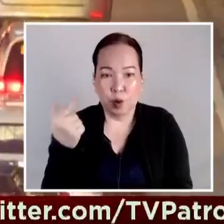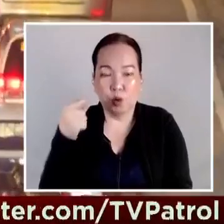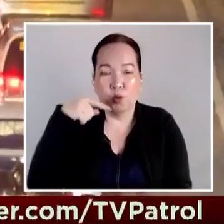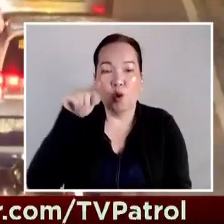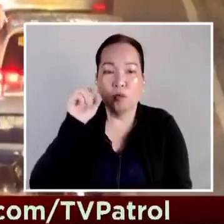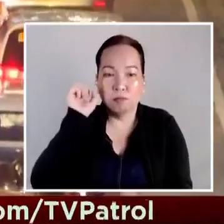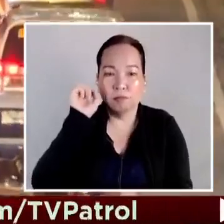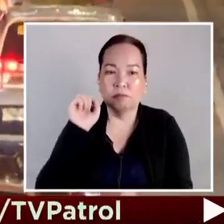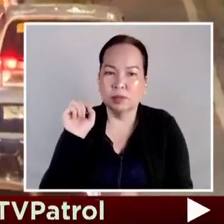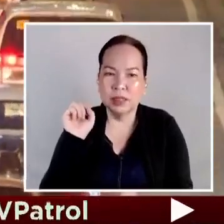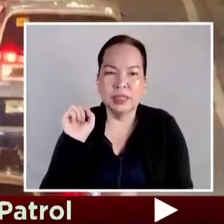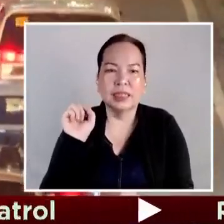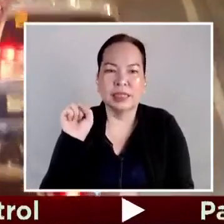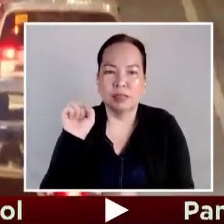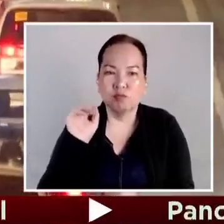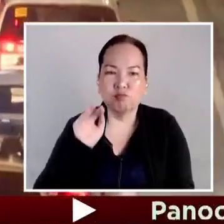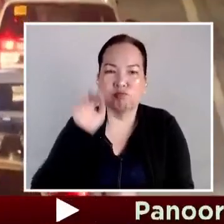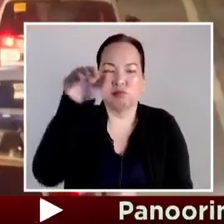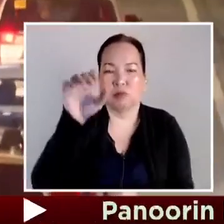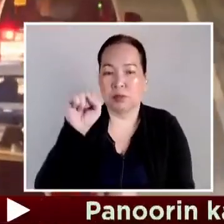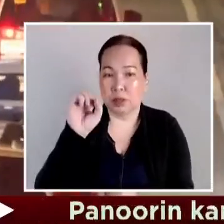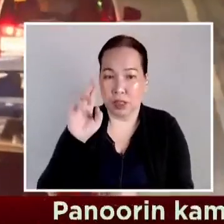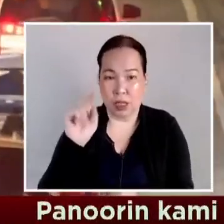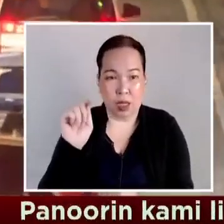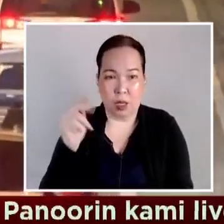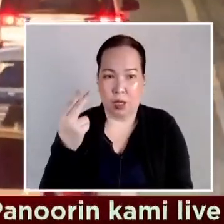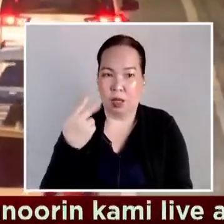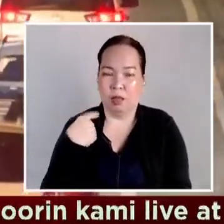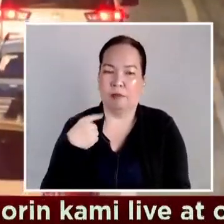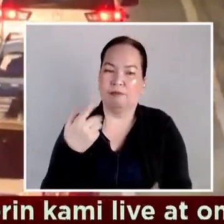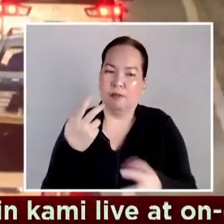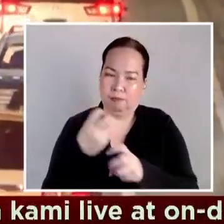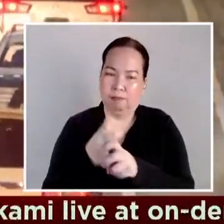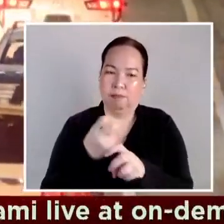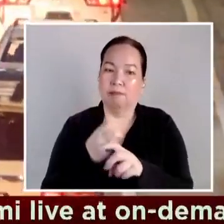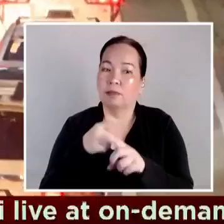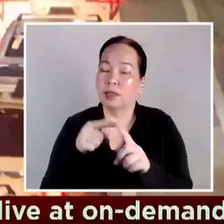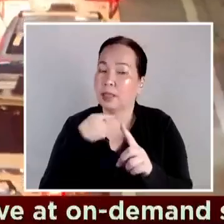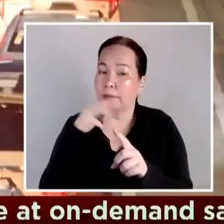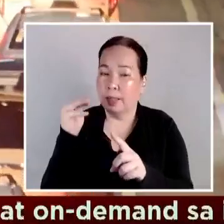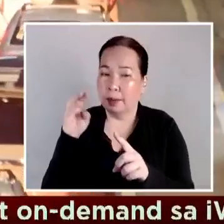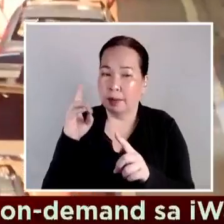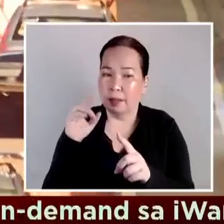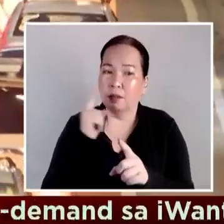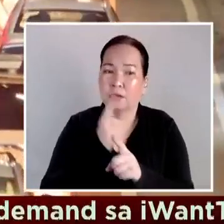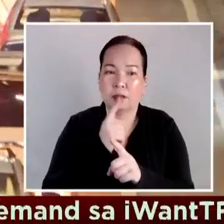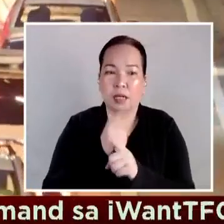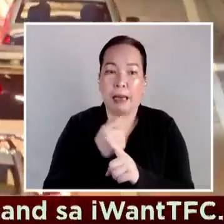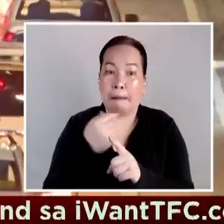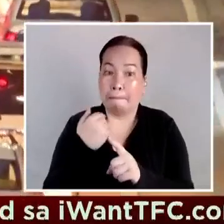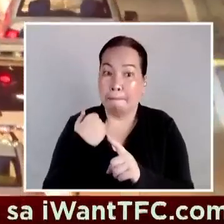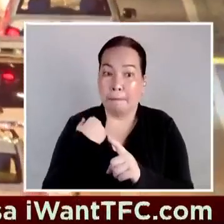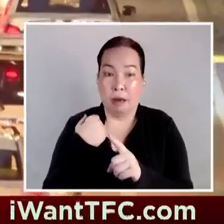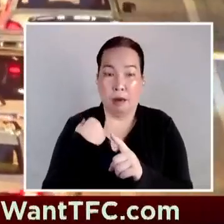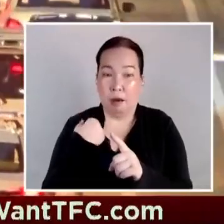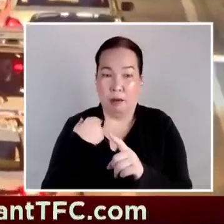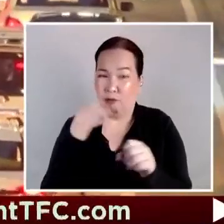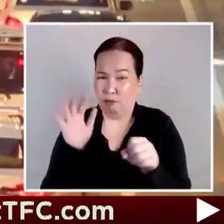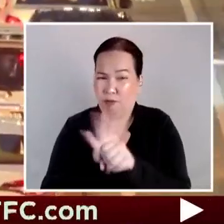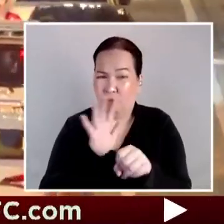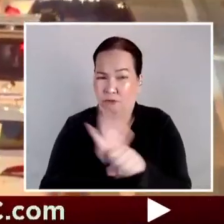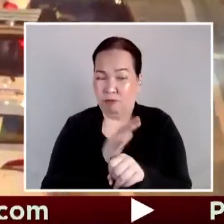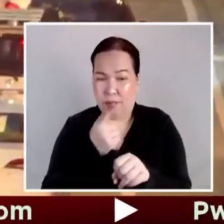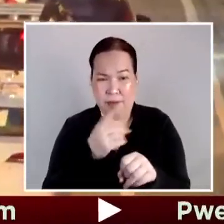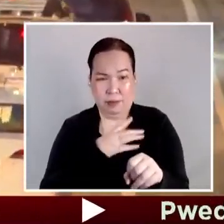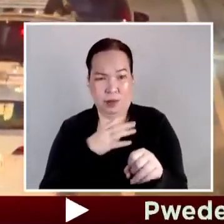ilang bahagi ng lane ng EDSA Timog flyover. Pero ayon sa MMDA, kung tutuusin, hindi pa ganin marami ang mga sasakyan na